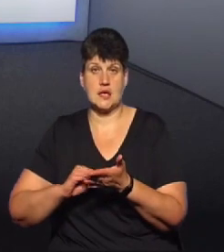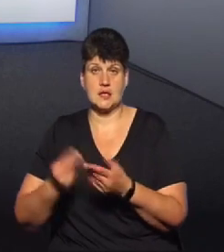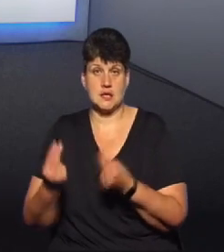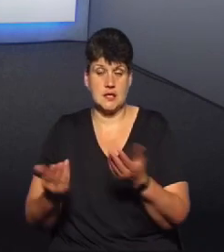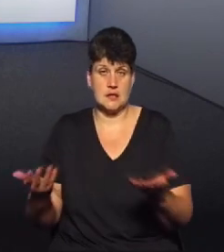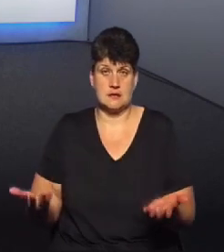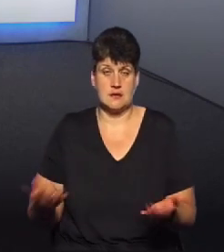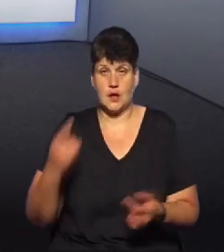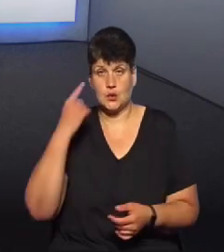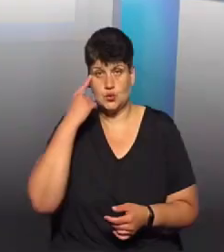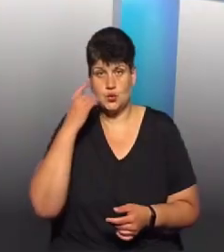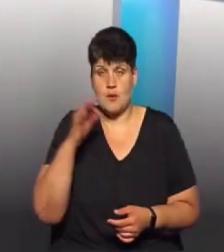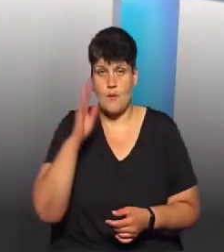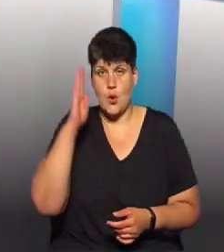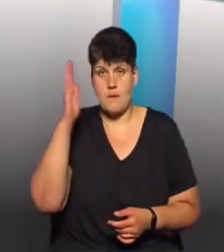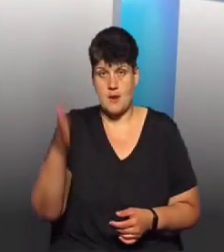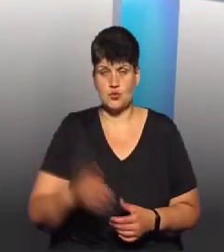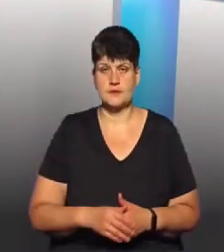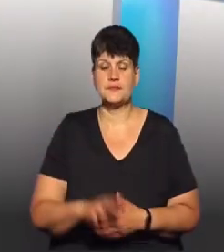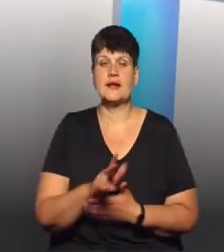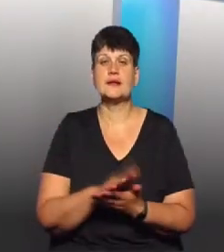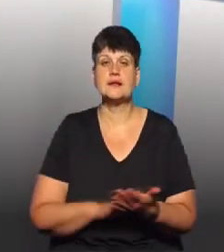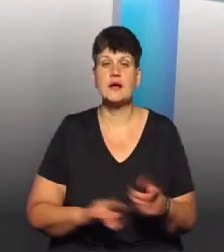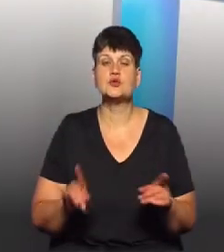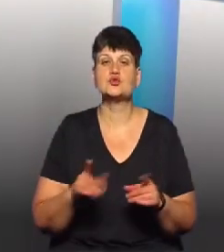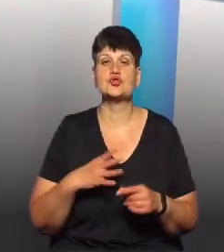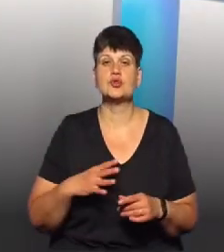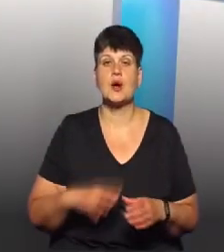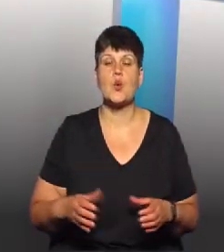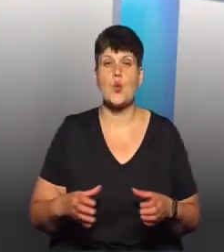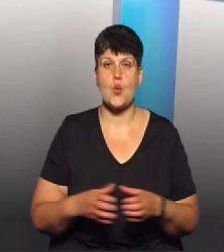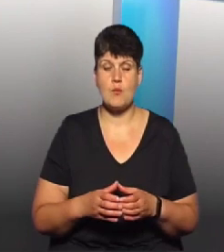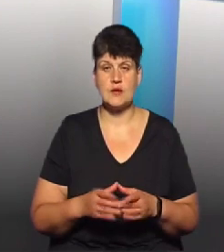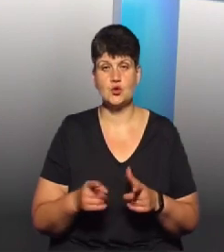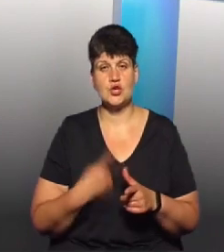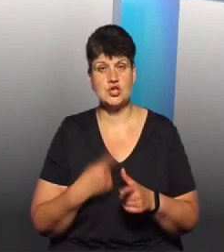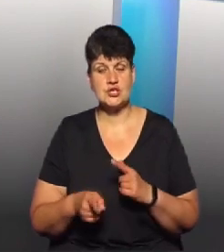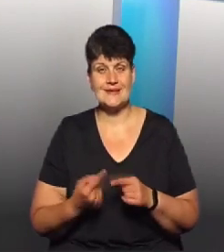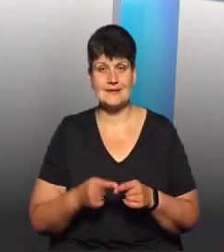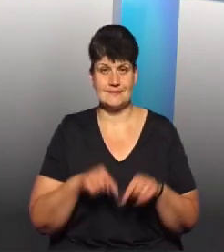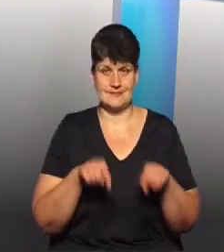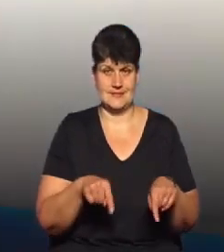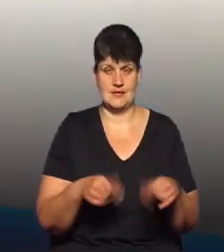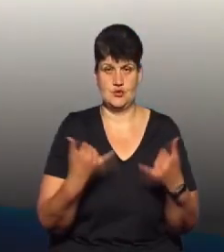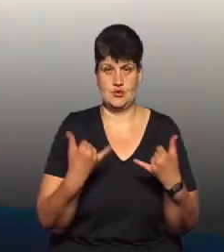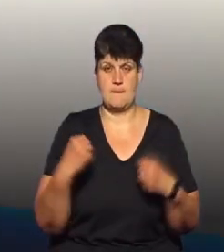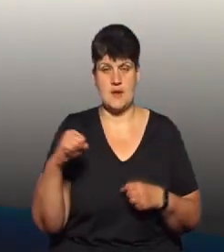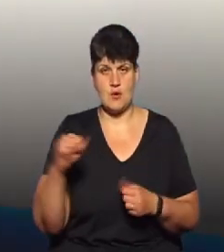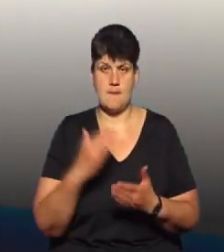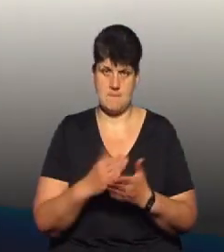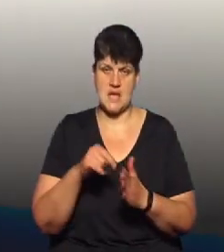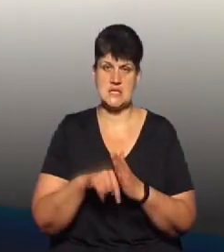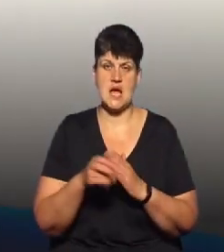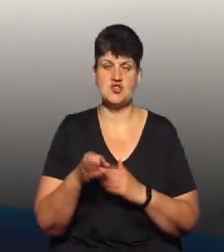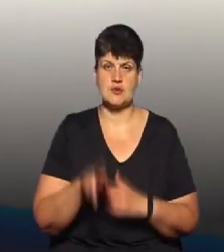думаємо про майбутнє. Далі, що чекає команду і чи ця сьогоднішня перемога має значення, зокрема?